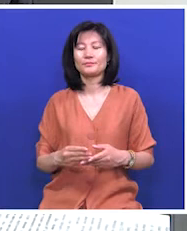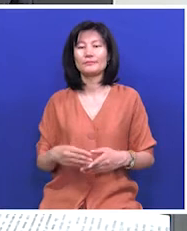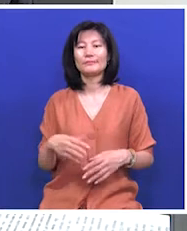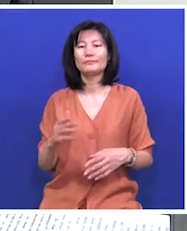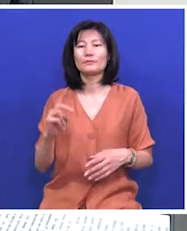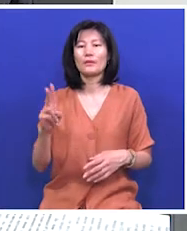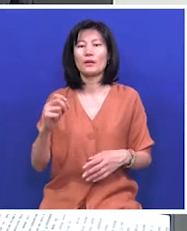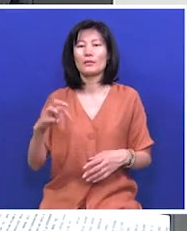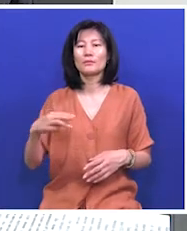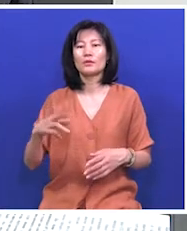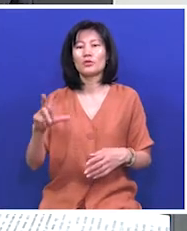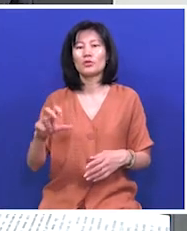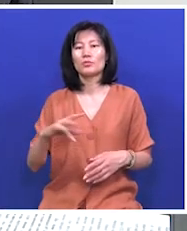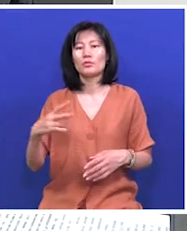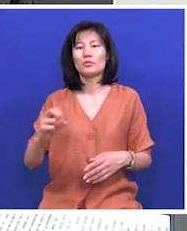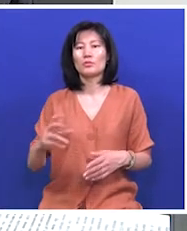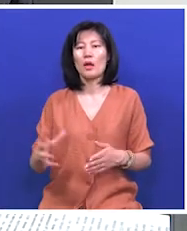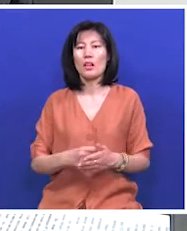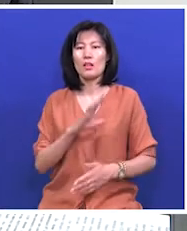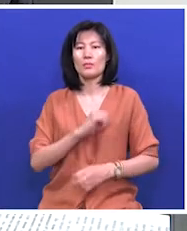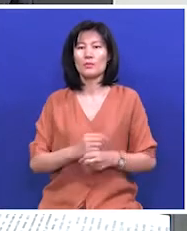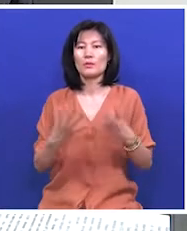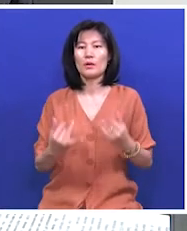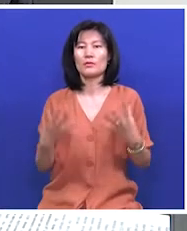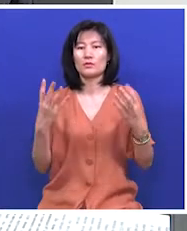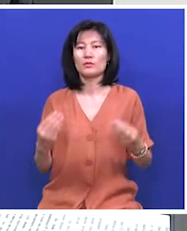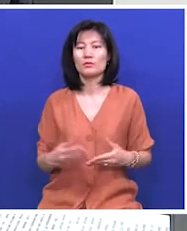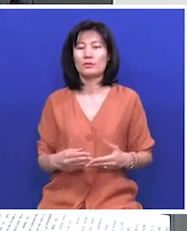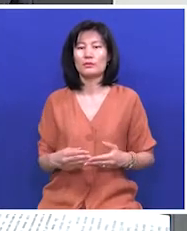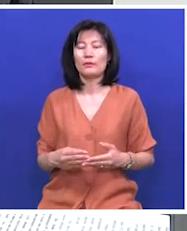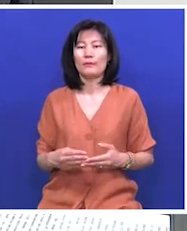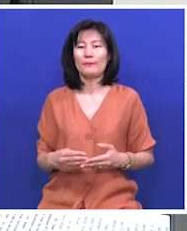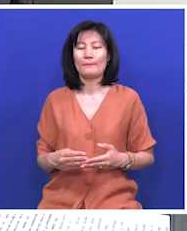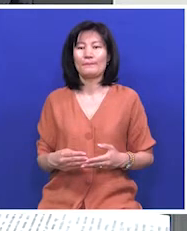егілген, одан 300 мың тоннаға жуық өнім алынды қазіргі таңда.